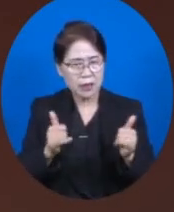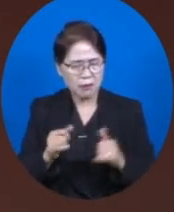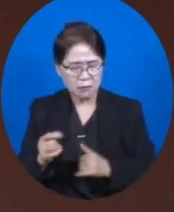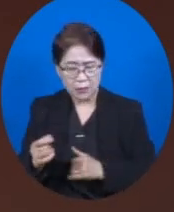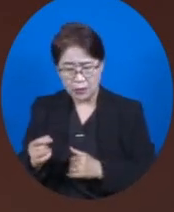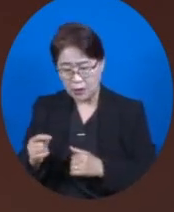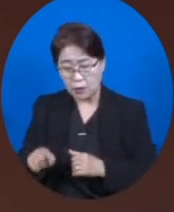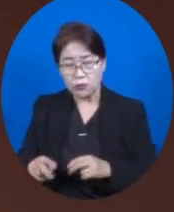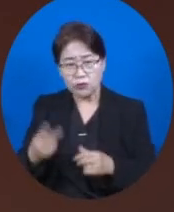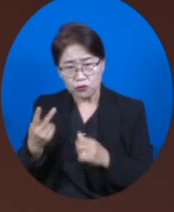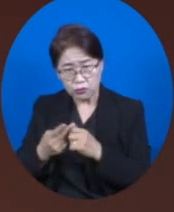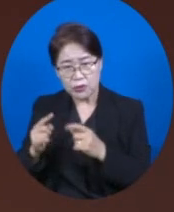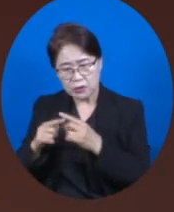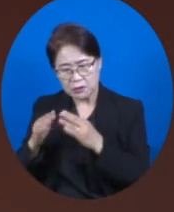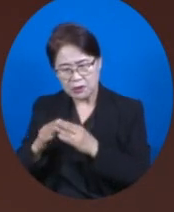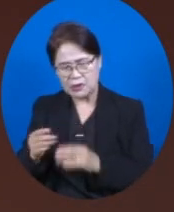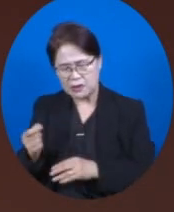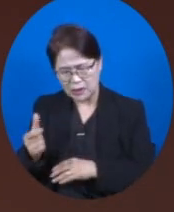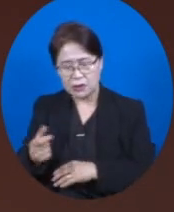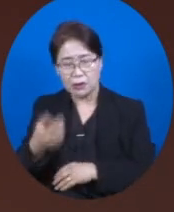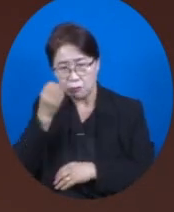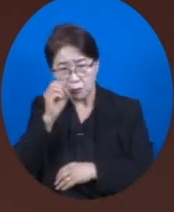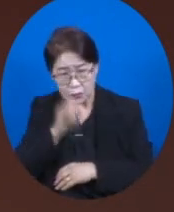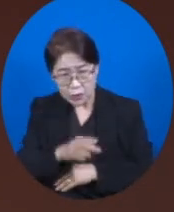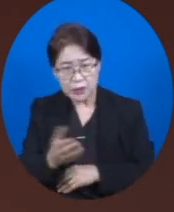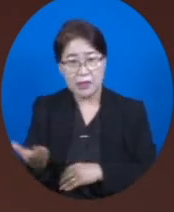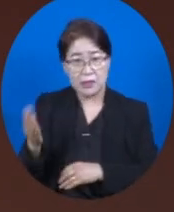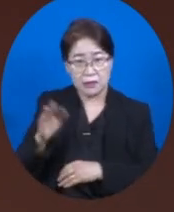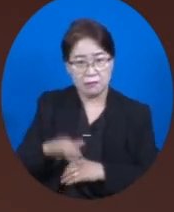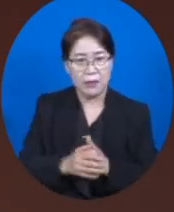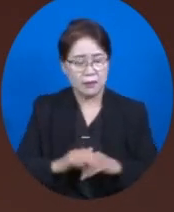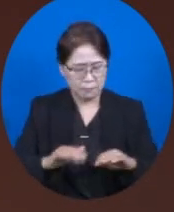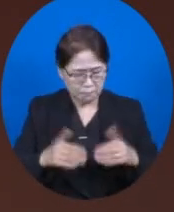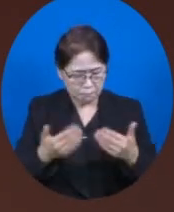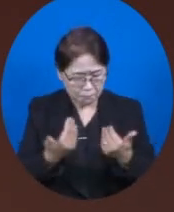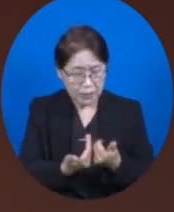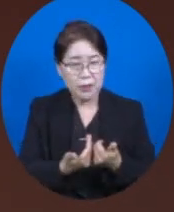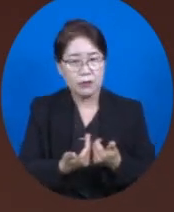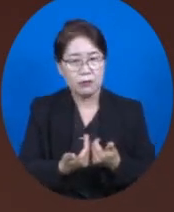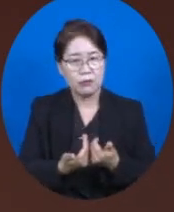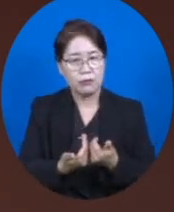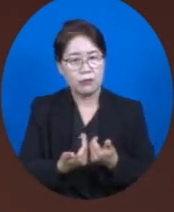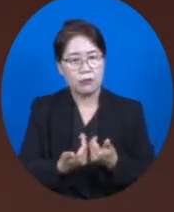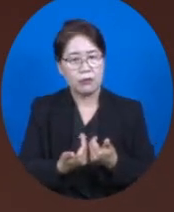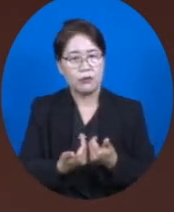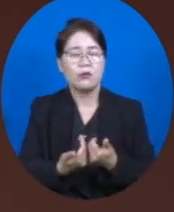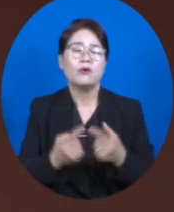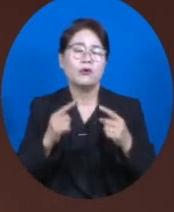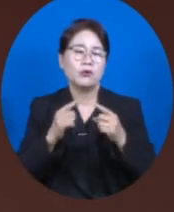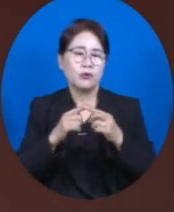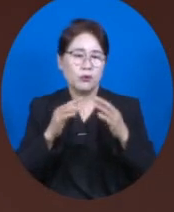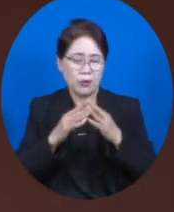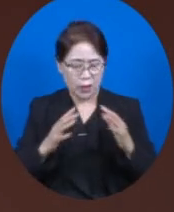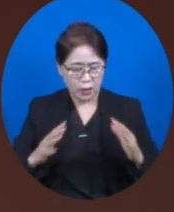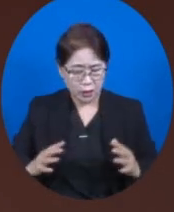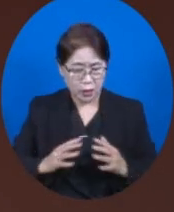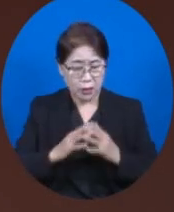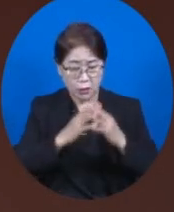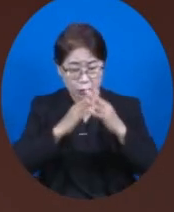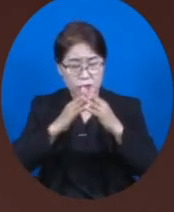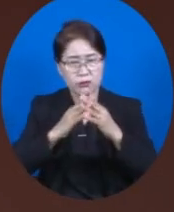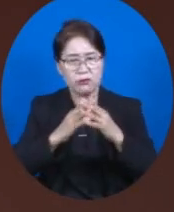올봄을 해보게 되면 하나님의 말씀하십니다 반대로 성전 건축을 기뻐하는 자들이 있으리라고